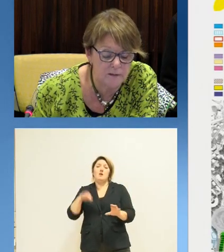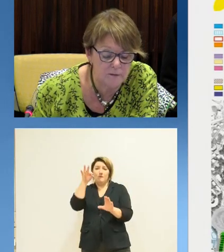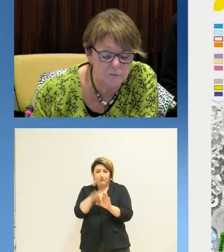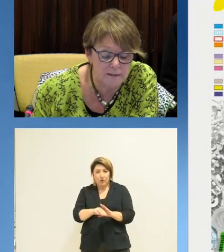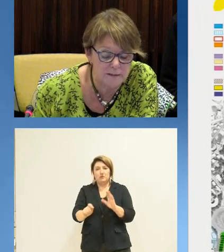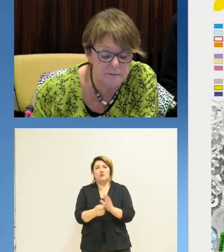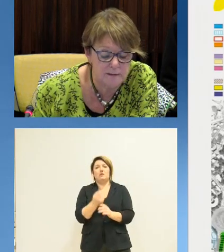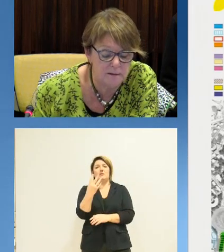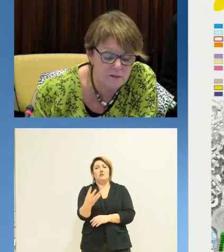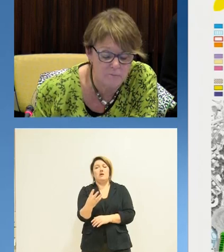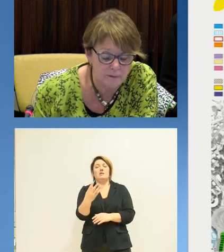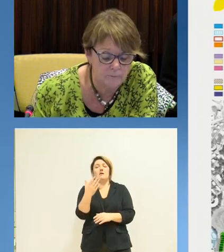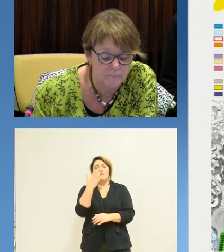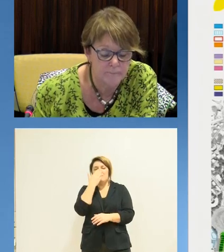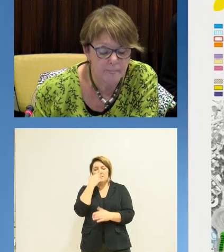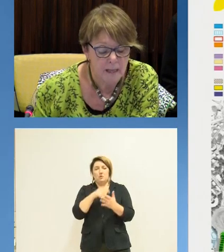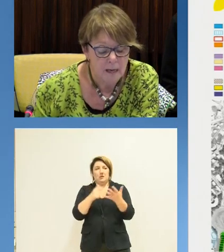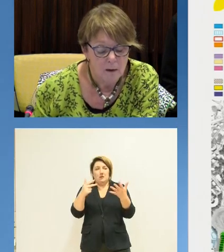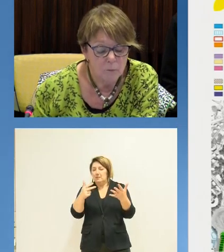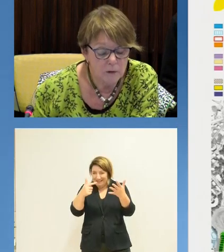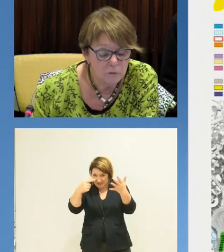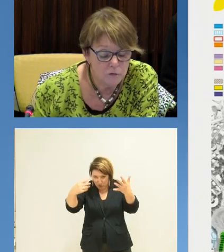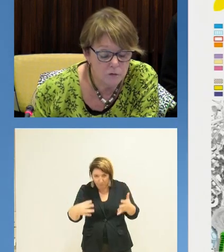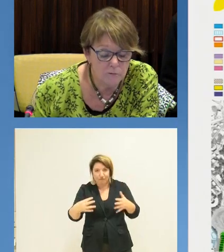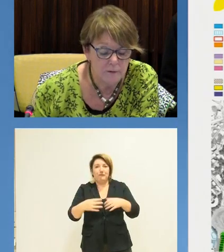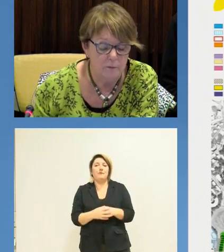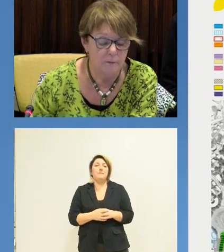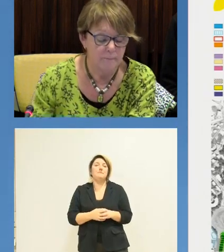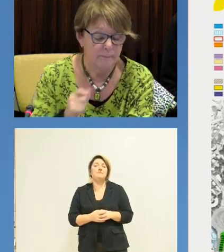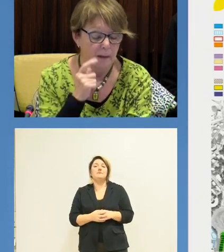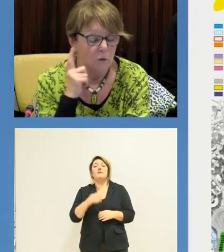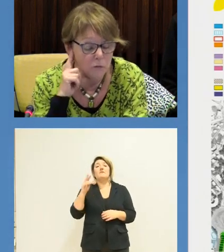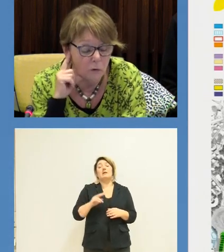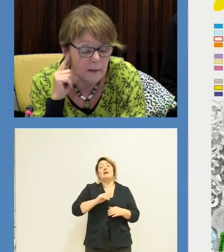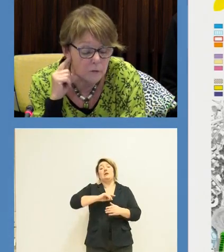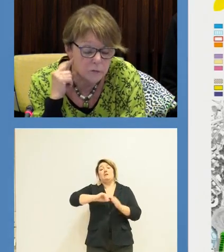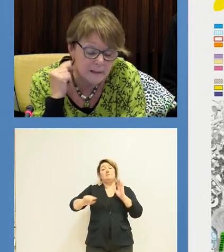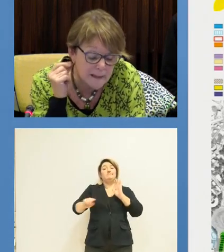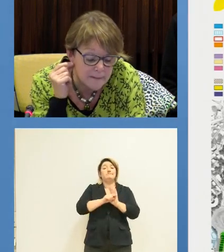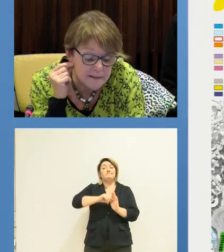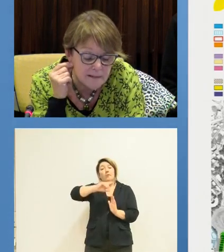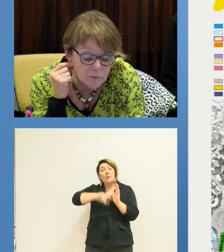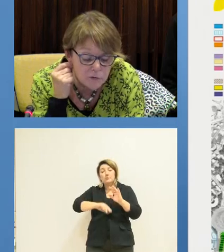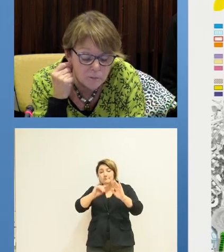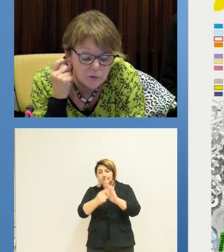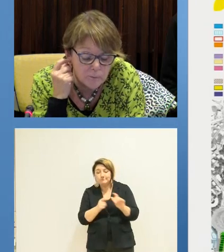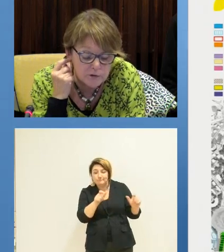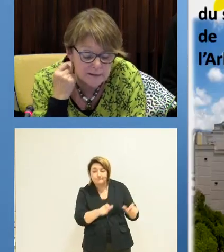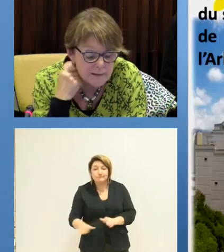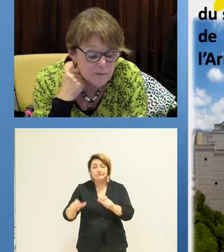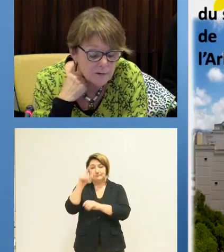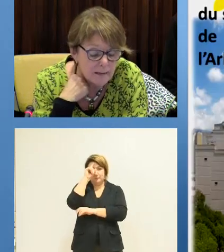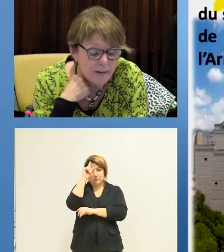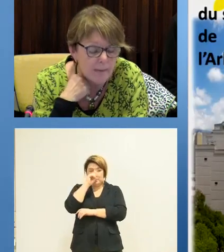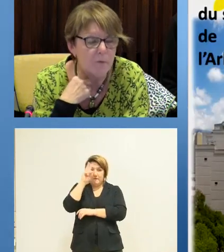4 février 2018 19 pardon pourquoi une clause de revoyure le nombre et le coût de réhabilitation de jugement dans le